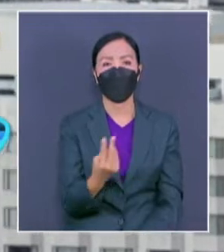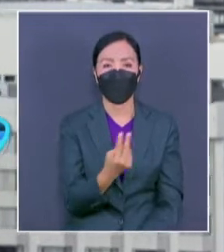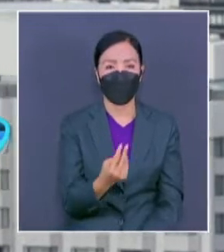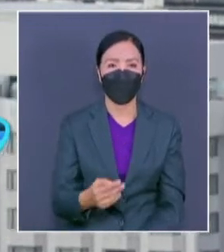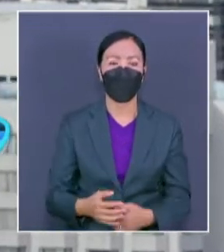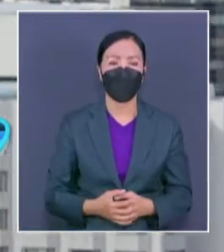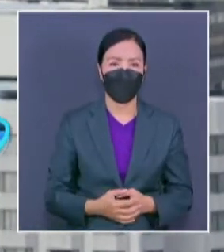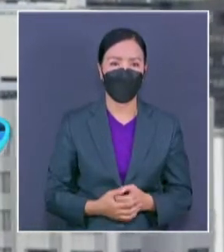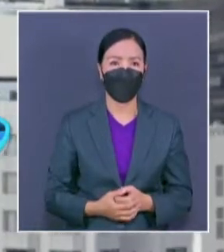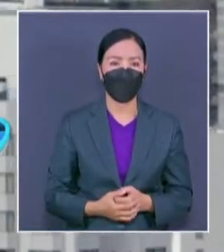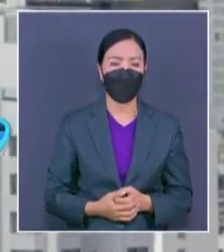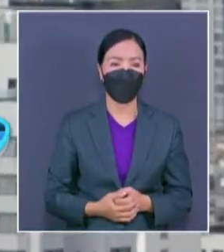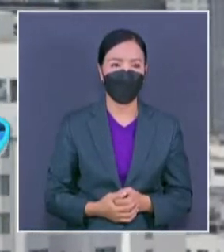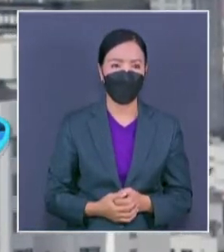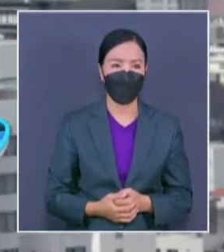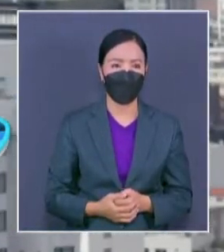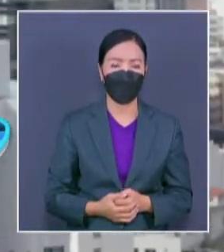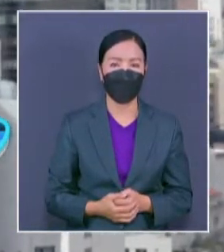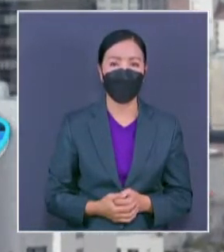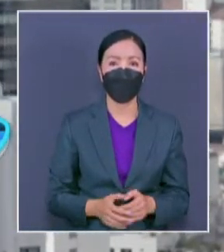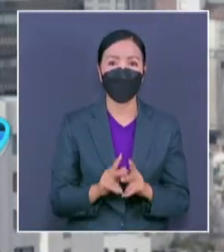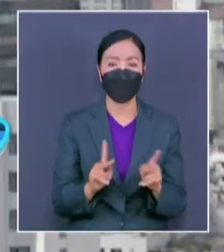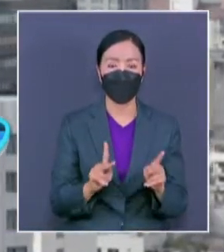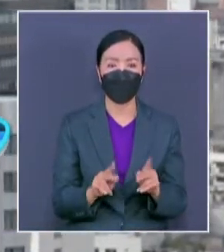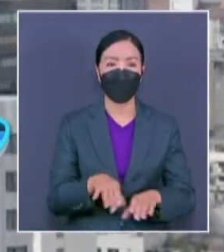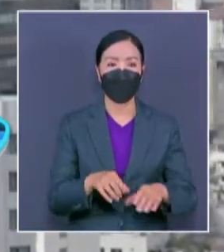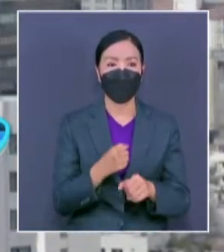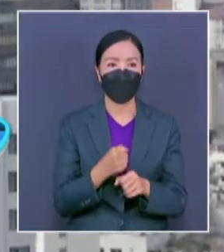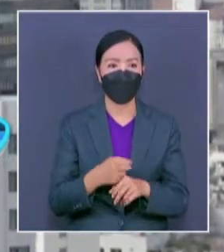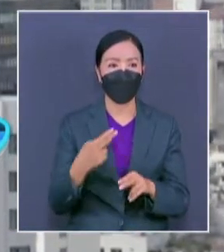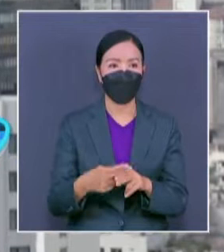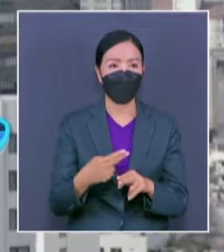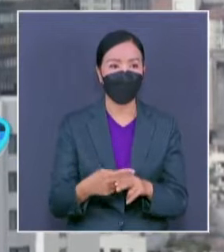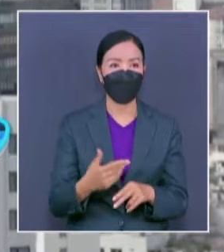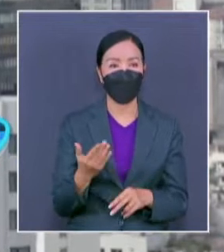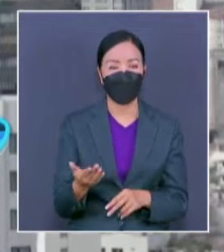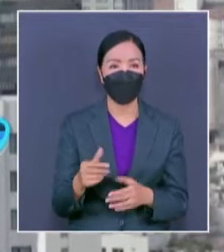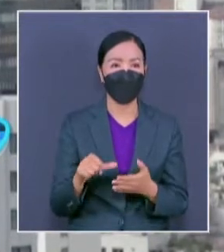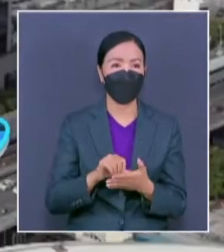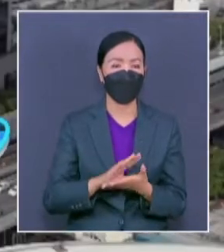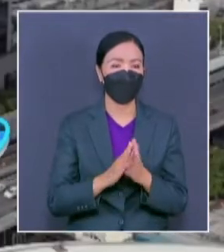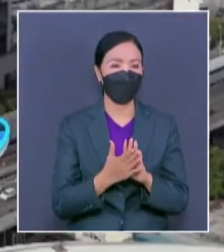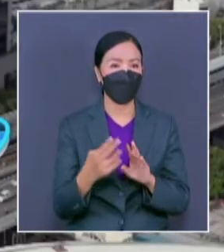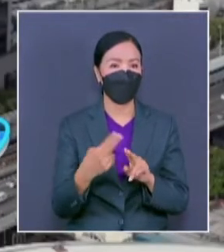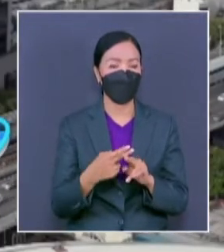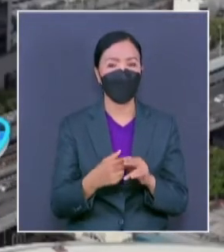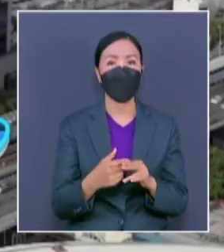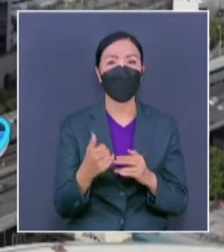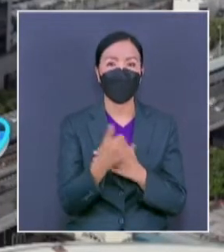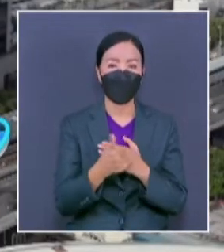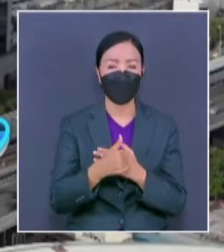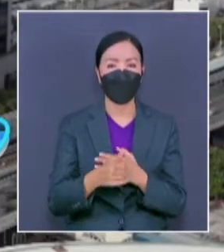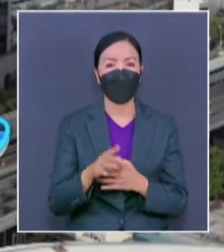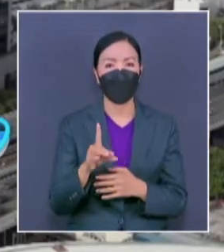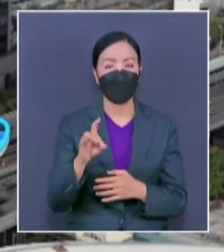ครับโดยคณะกรรมการจัดทำพจนานุกรมชื่อภูมิศาสตร์สากลได้ปรับปรุงแก้ไขการกำหนดชื่อประเทศดินแด